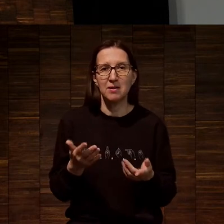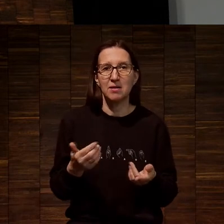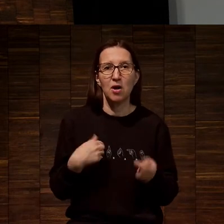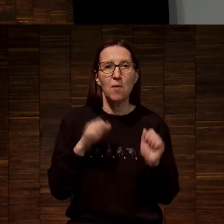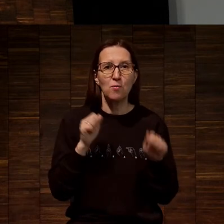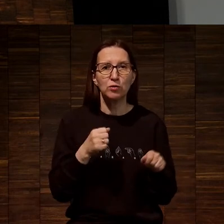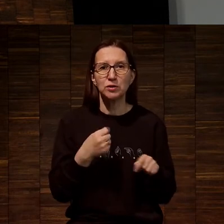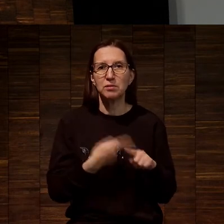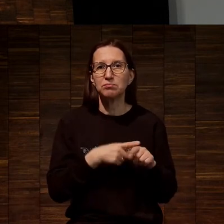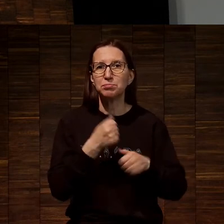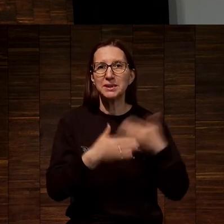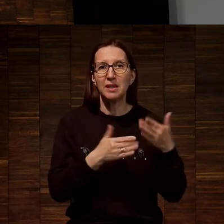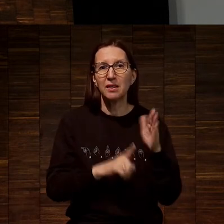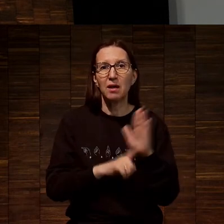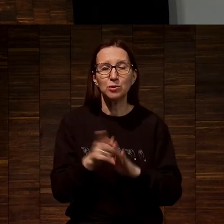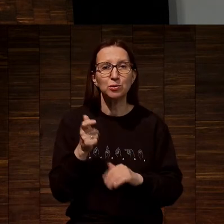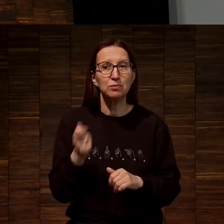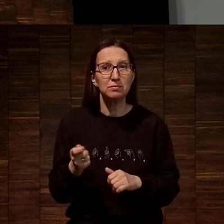Презентацию можно включить, пожалуйста?